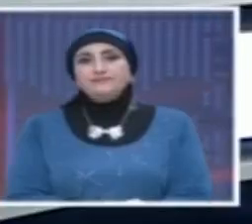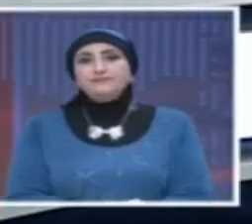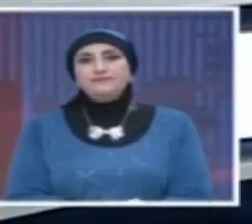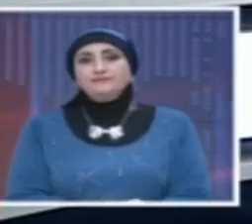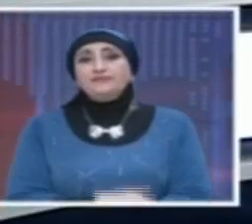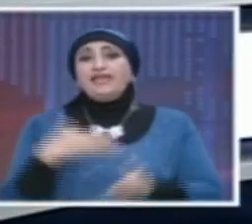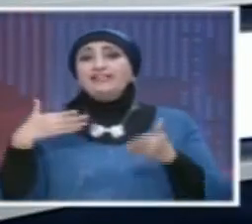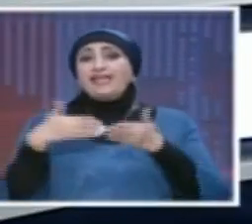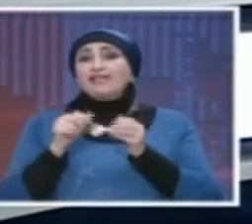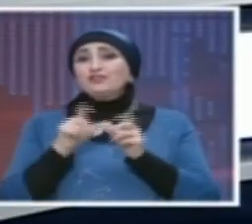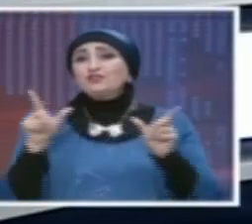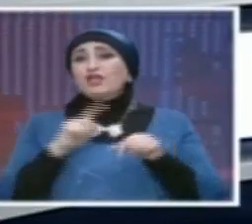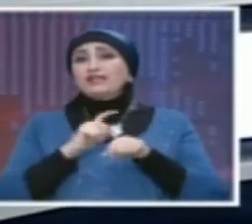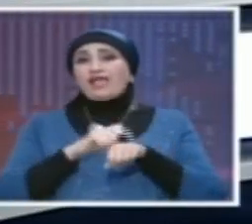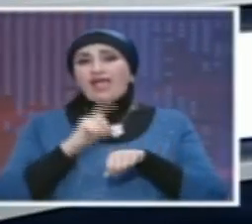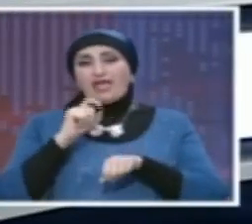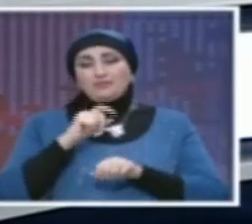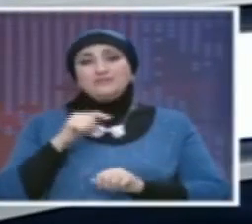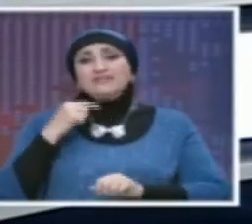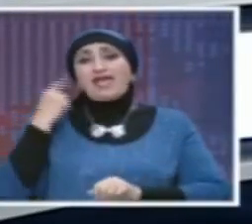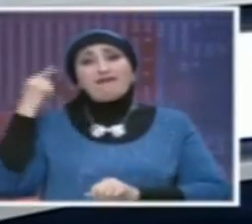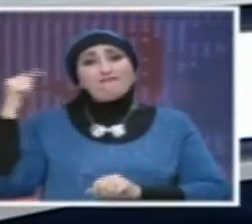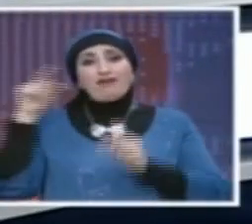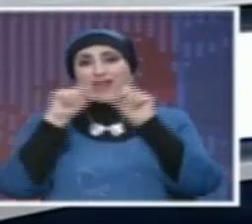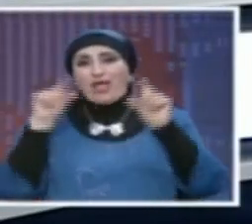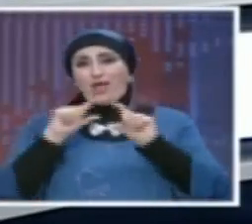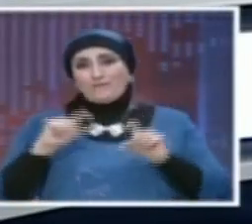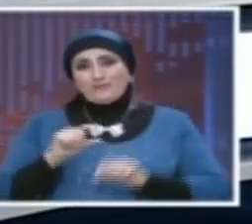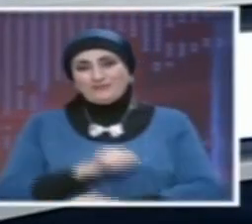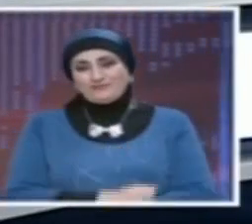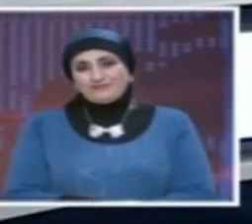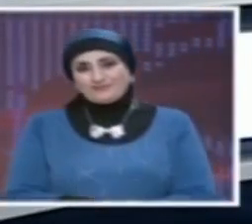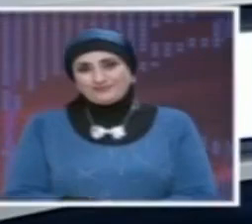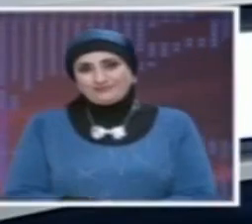نهاية الخامسة، وإذا هذا تذكير بأهم العناوين.